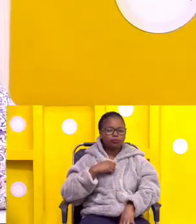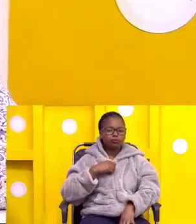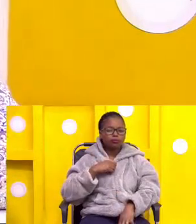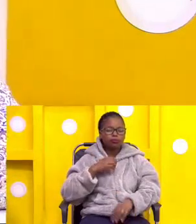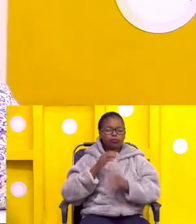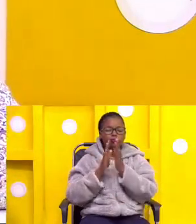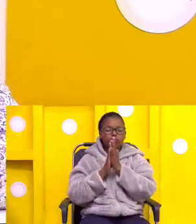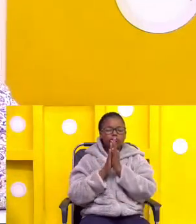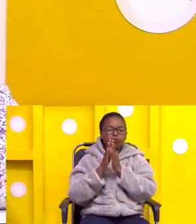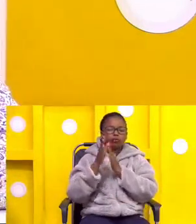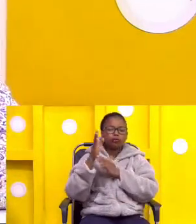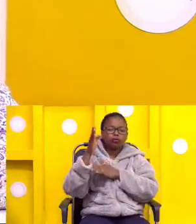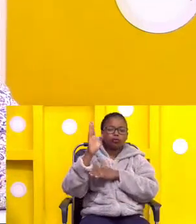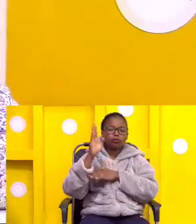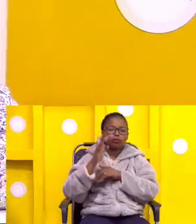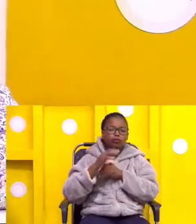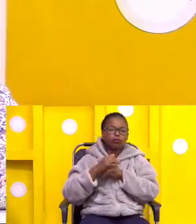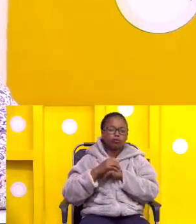Bwana asifiwe sana.